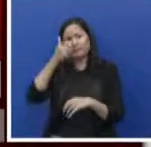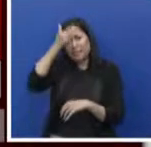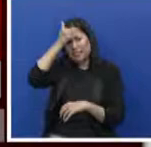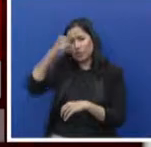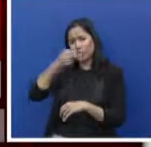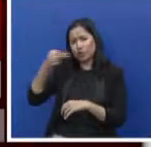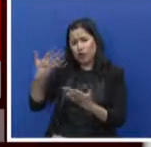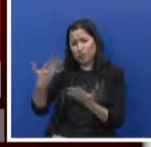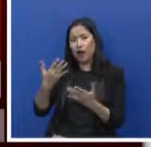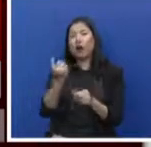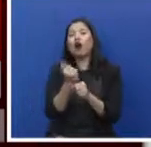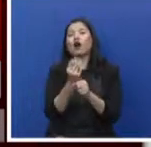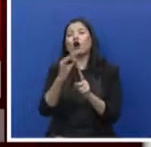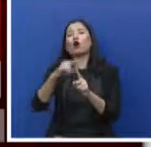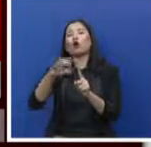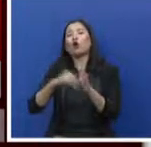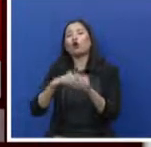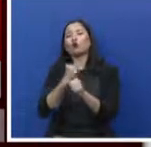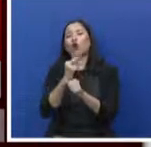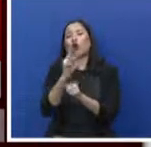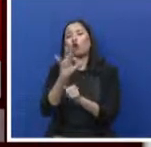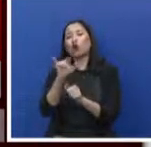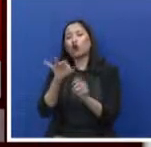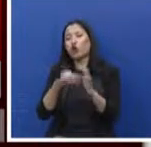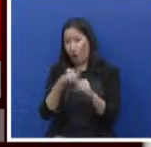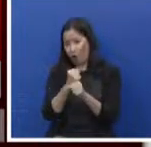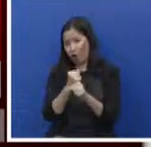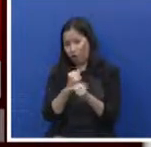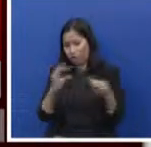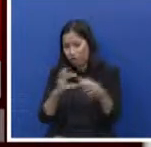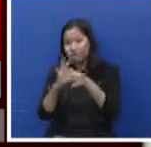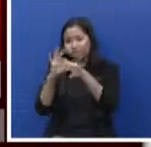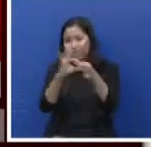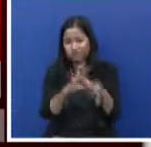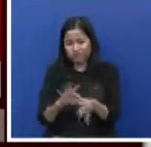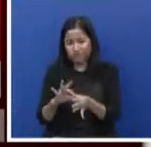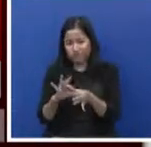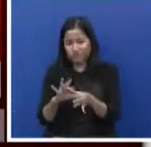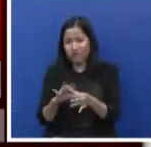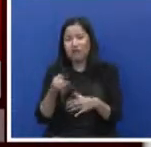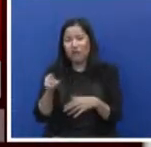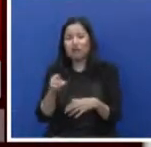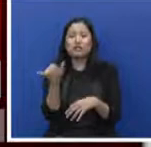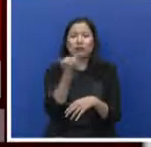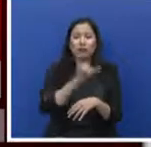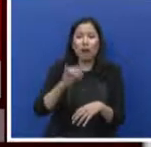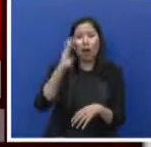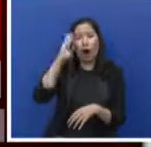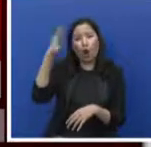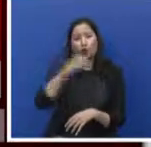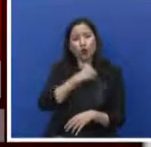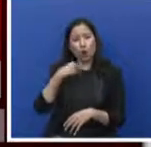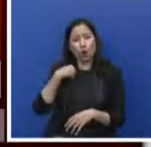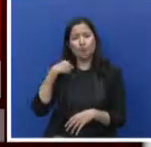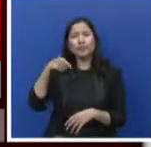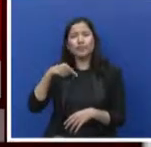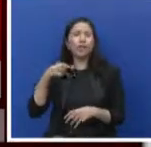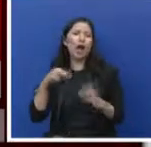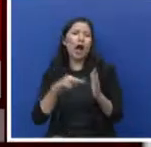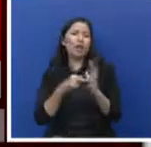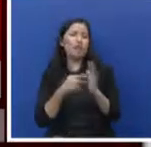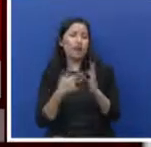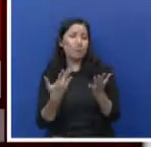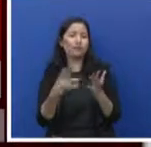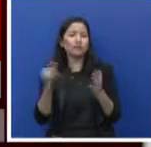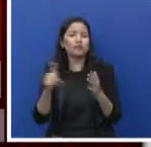adalah gotong royong ya Mbak ya. Jadi tentunya kami gotong royong bersama-sama dengan Halodoc, di mana di sini adalah bagian dari